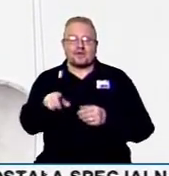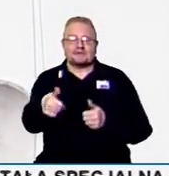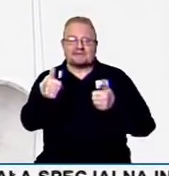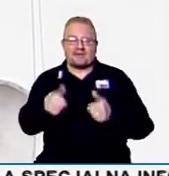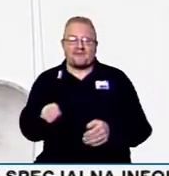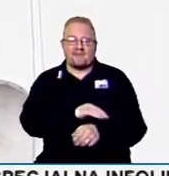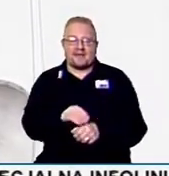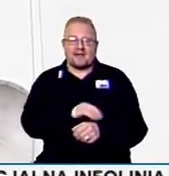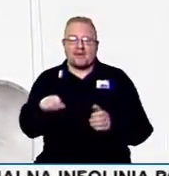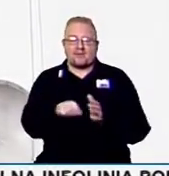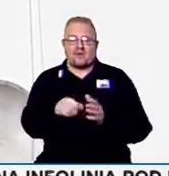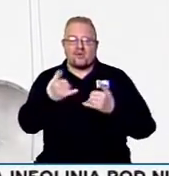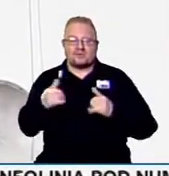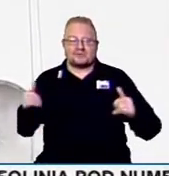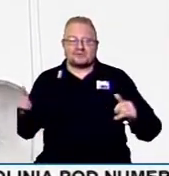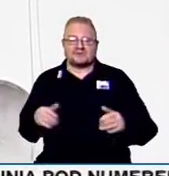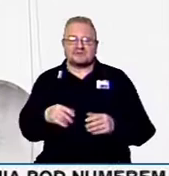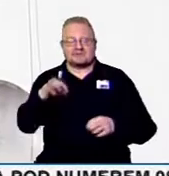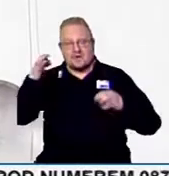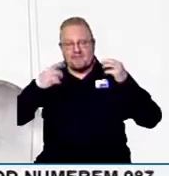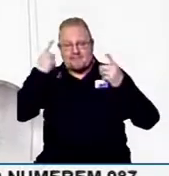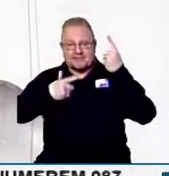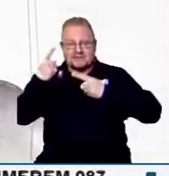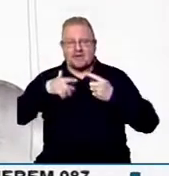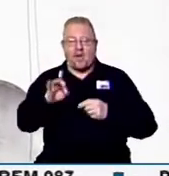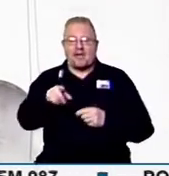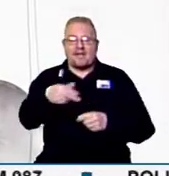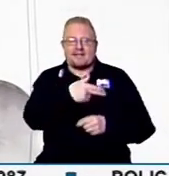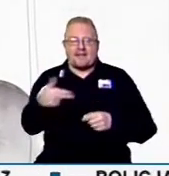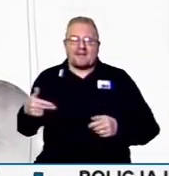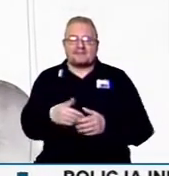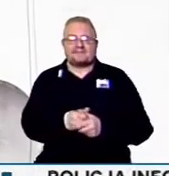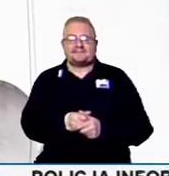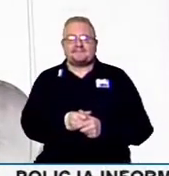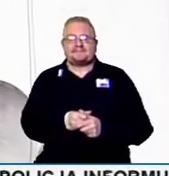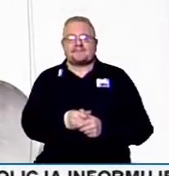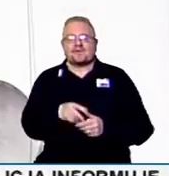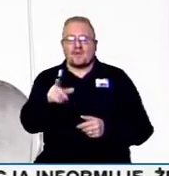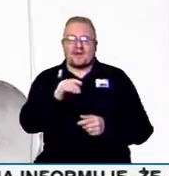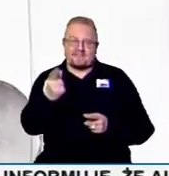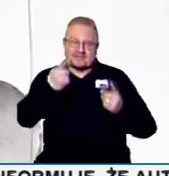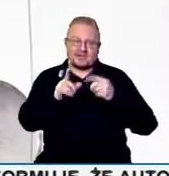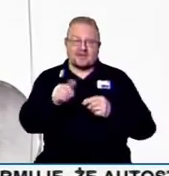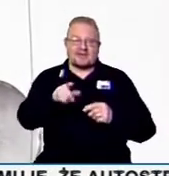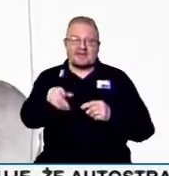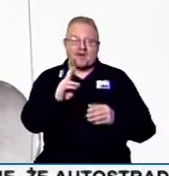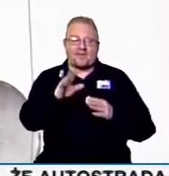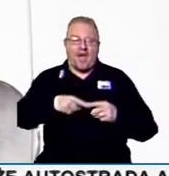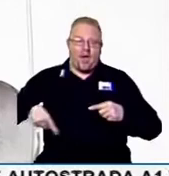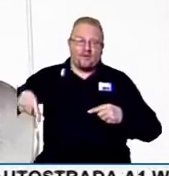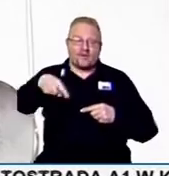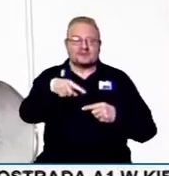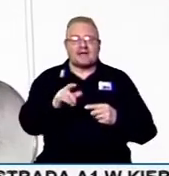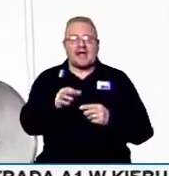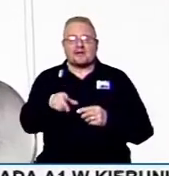do różnych rozważań na jej temat, ale myślę, że to jest tylko ta otoczka. Najważniejsza jest ta